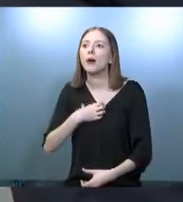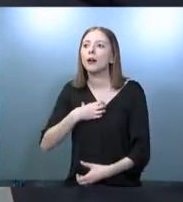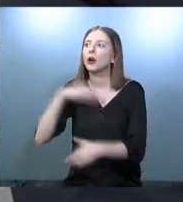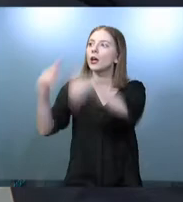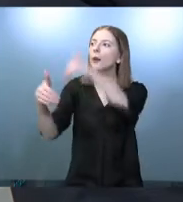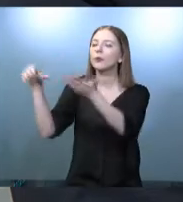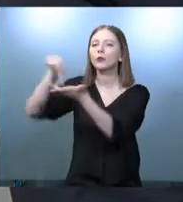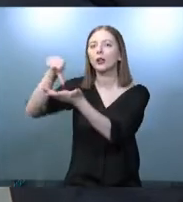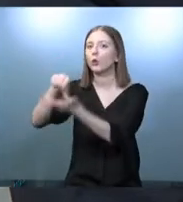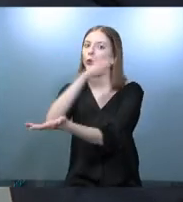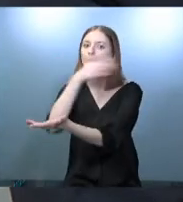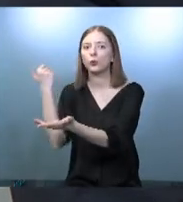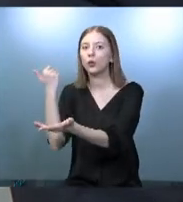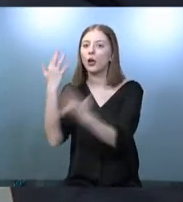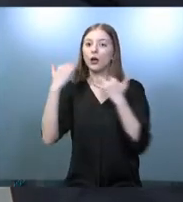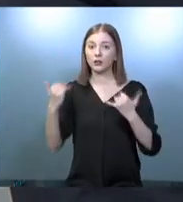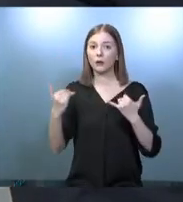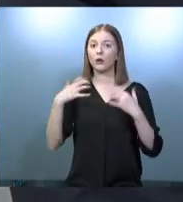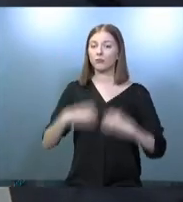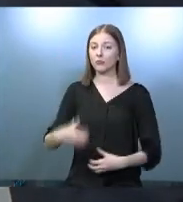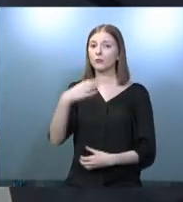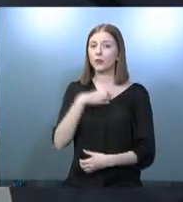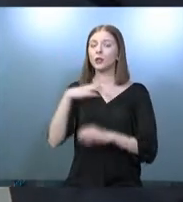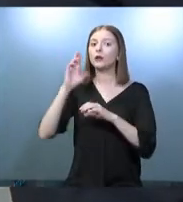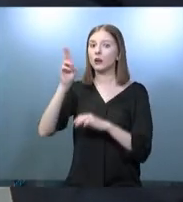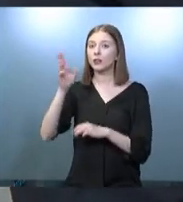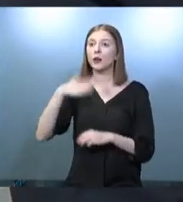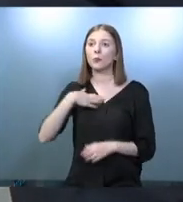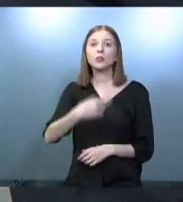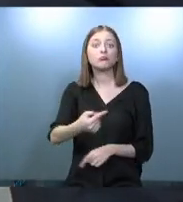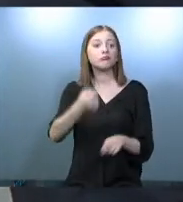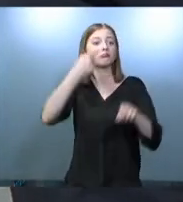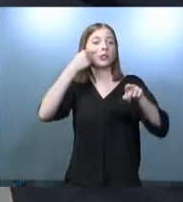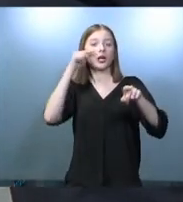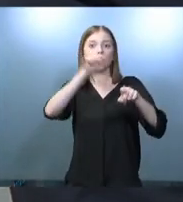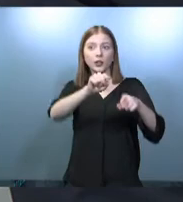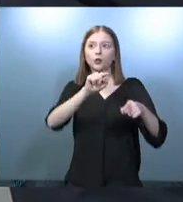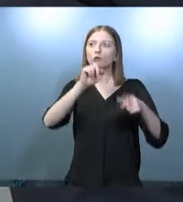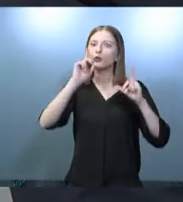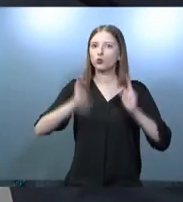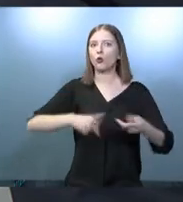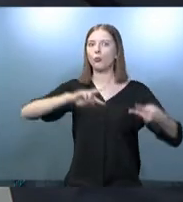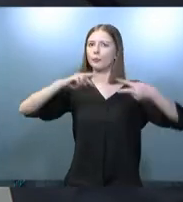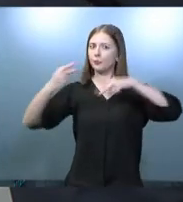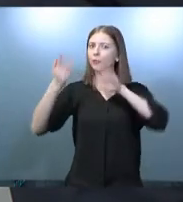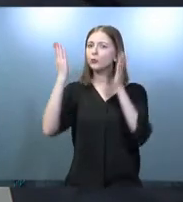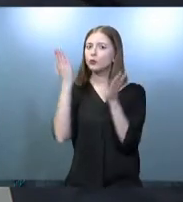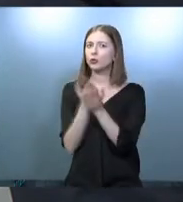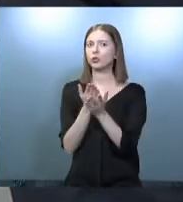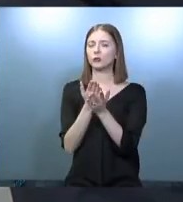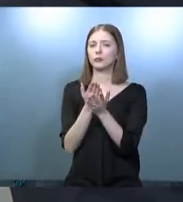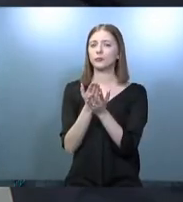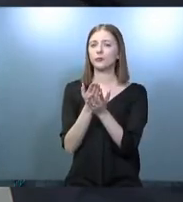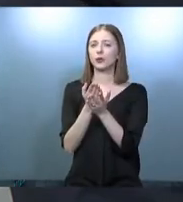tinkamą kandidatą dabartinį merą, kuris, manom, pradėjo didžiulius pokyčius. Kažkas sakė, kad čia nėra pokyčių iš viso. Aš kaip tik matau